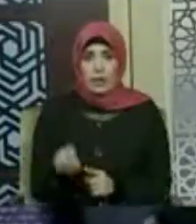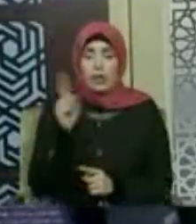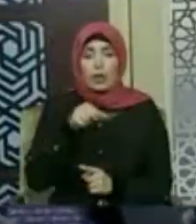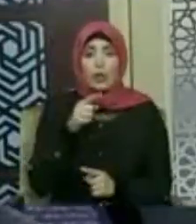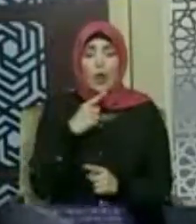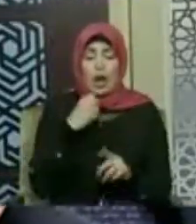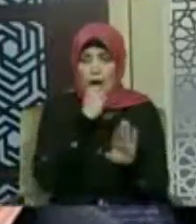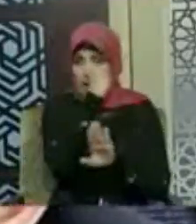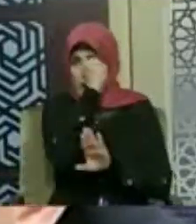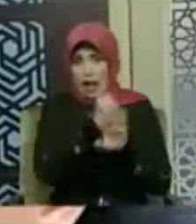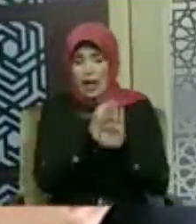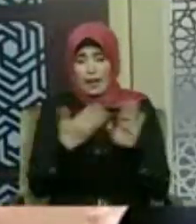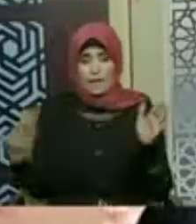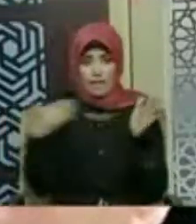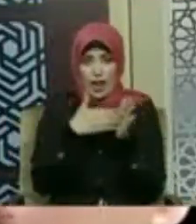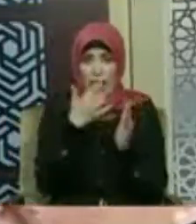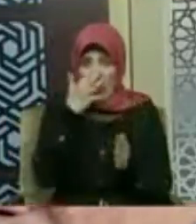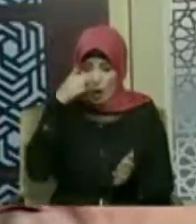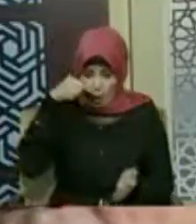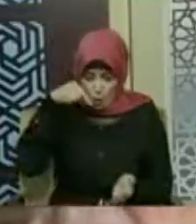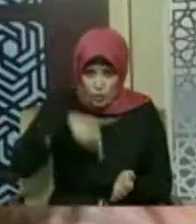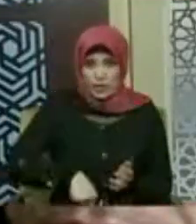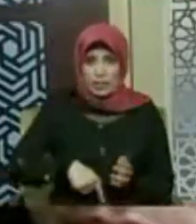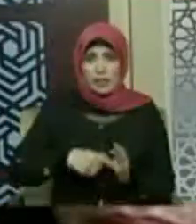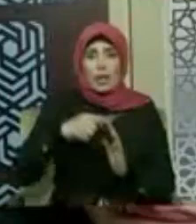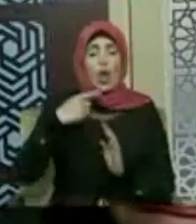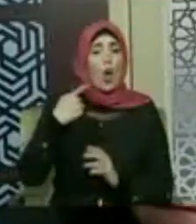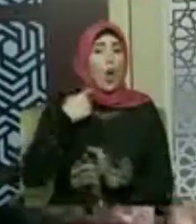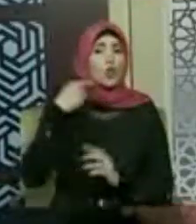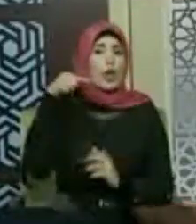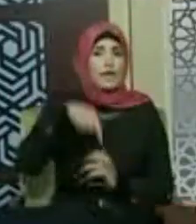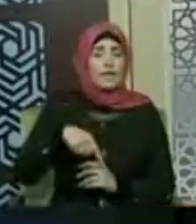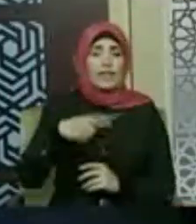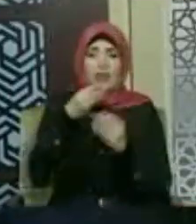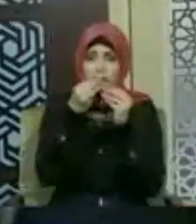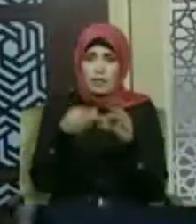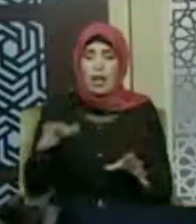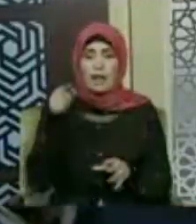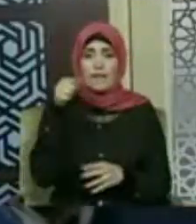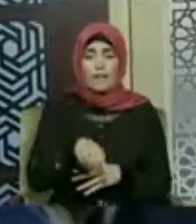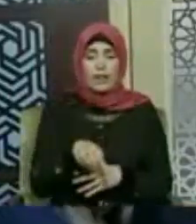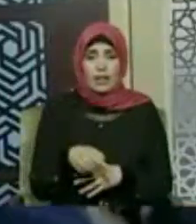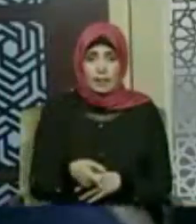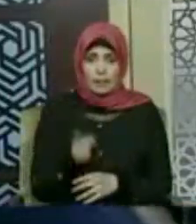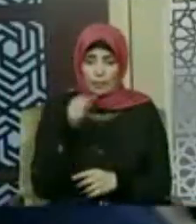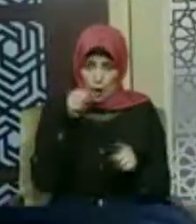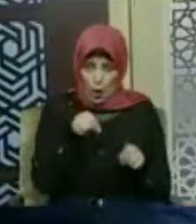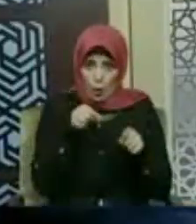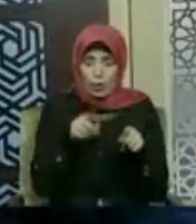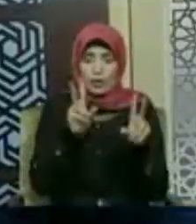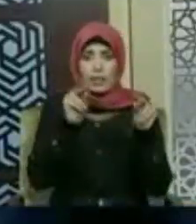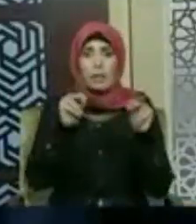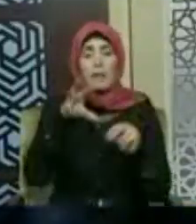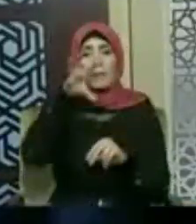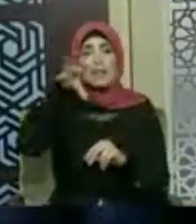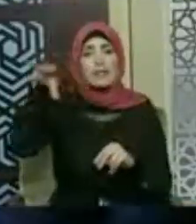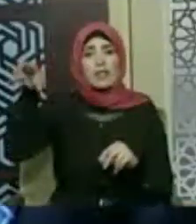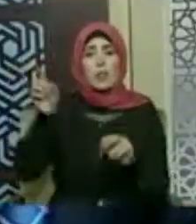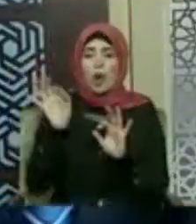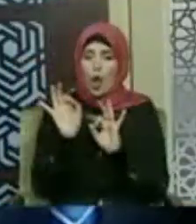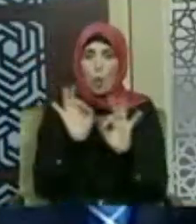الخذلان، فإن هذا المنطق ينطبق على الدول كما ينطبق على